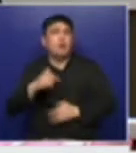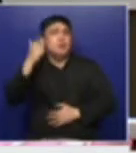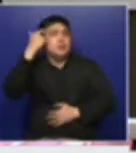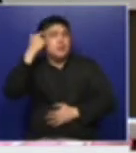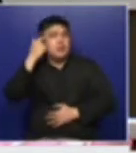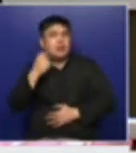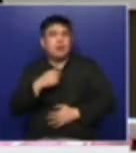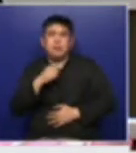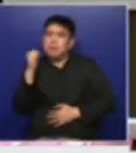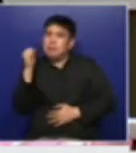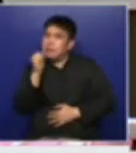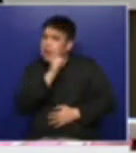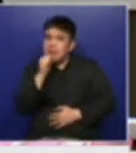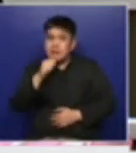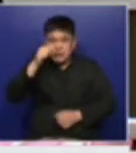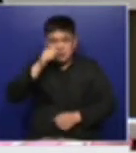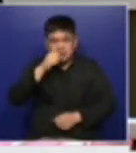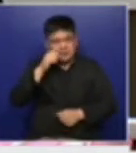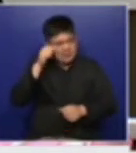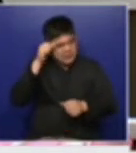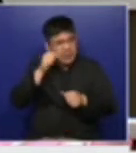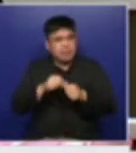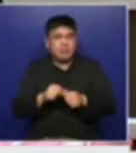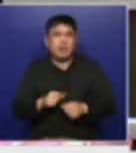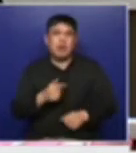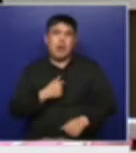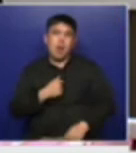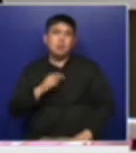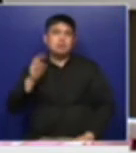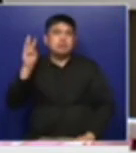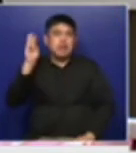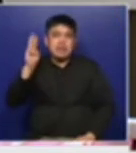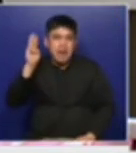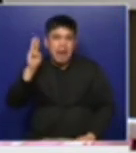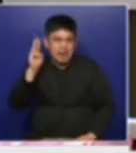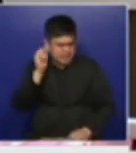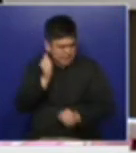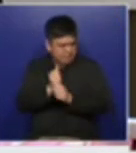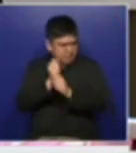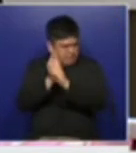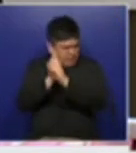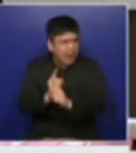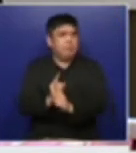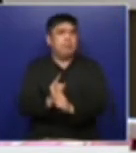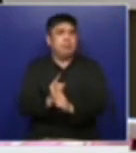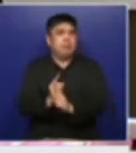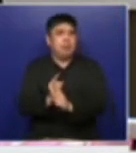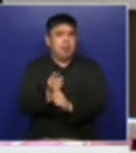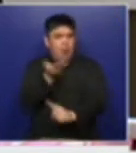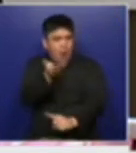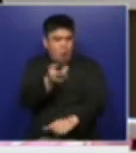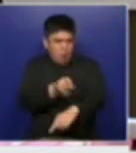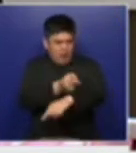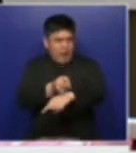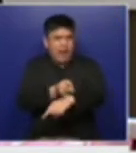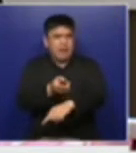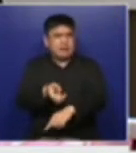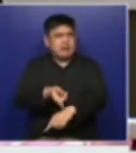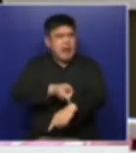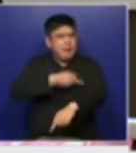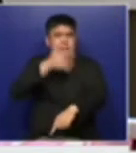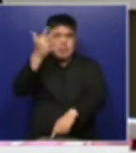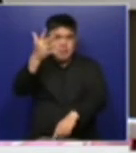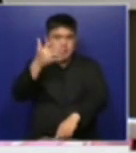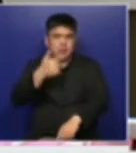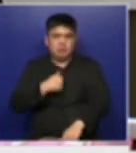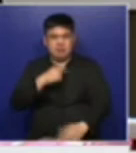ก็จำอยู่ทุกวันครับท่านประธานครับเราจะทำตามสัญญาขอเวลาอีกไม่นานแล้วแผ่นดินที่งด